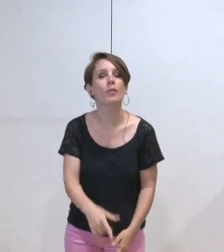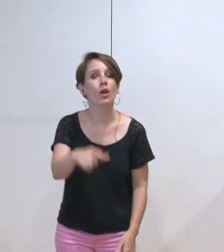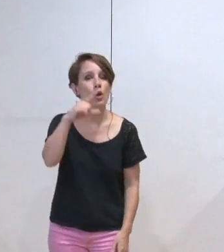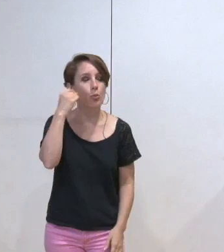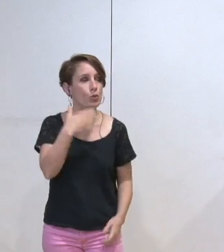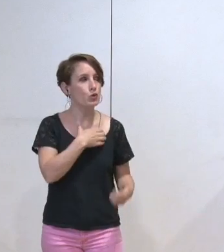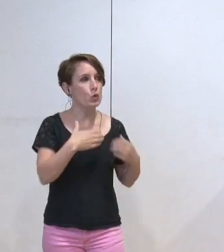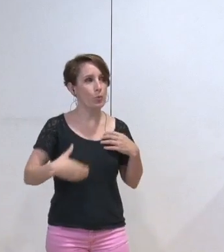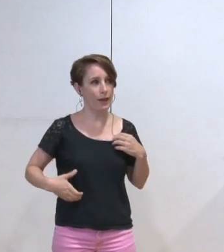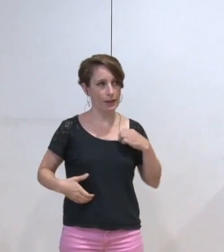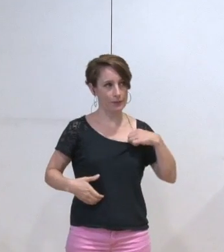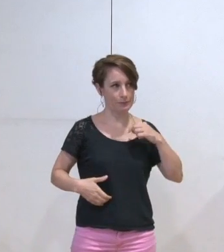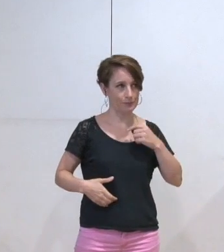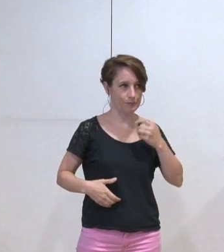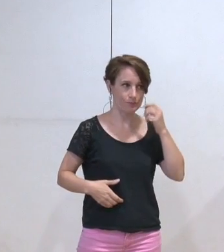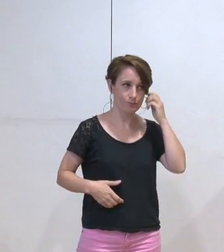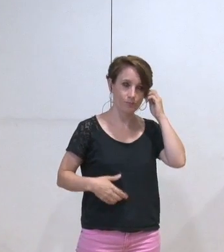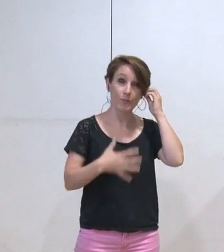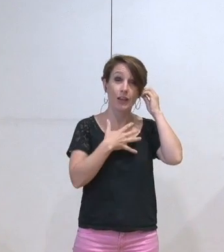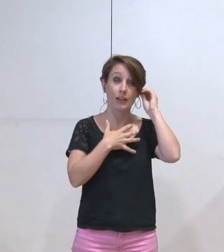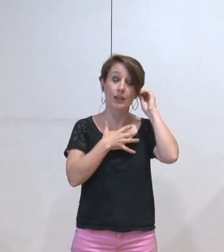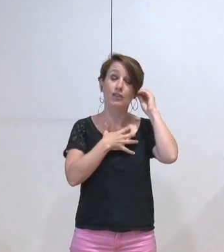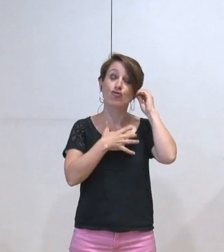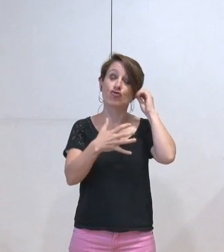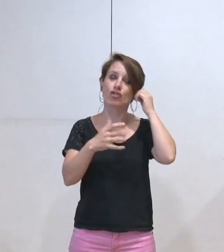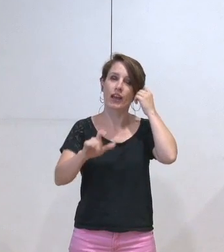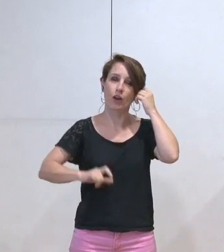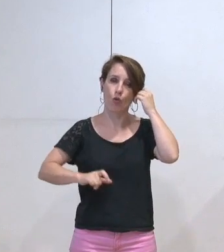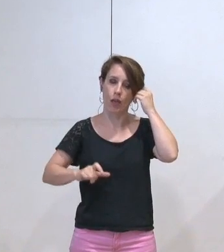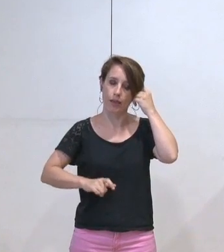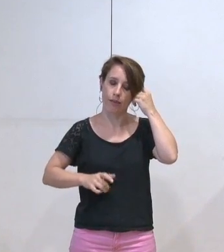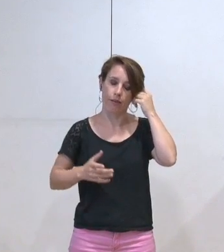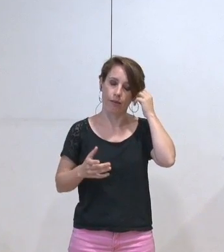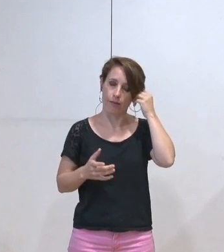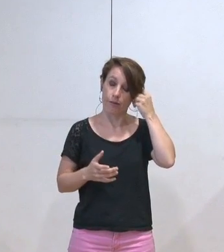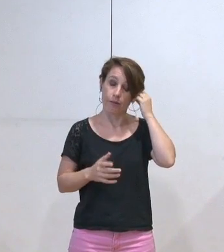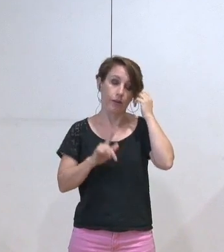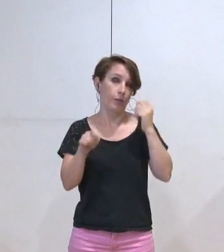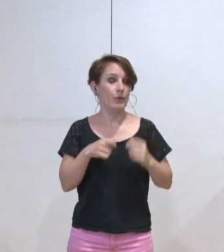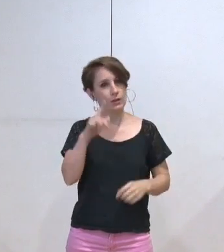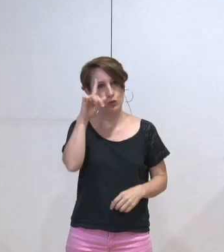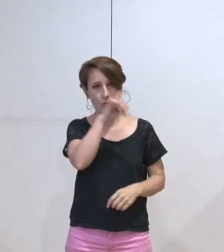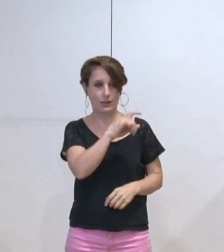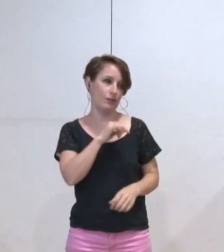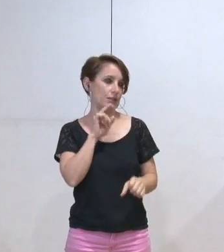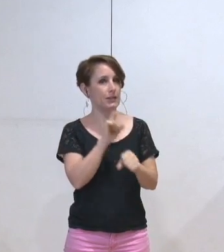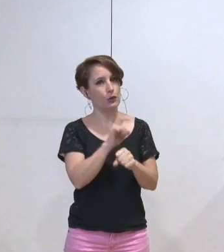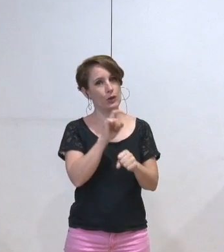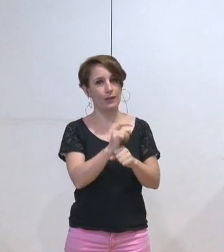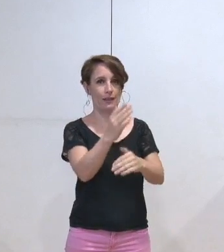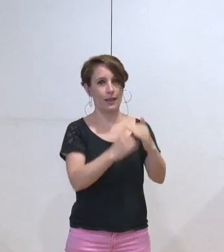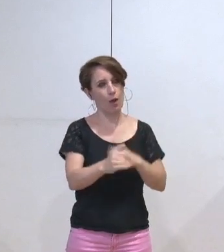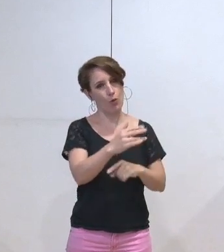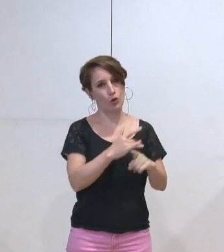chers cègues ESTs de commenter un plan d'action social sans paraître vouloir en limiter